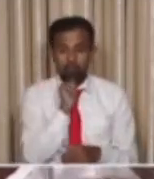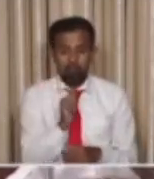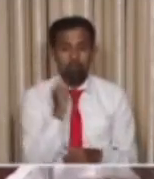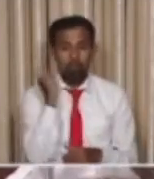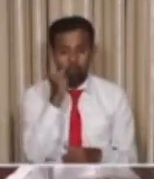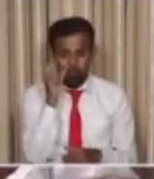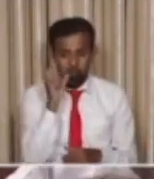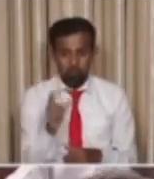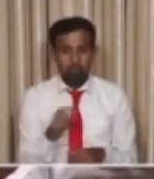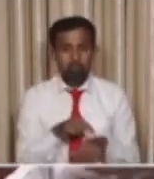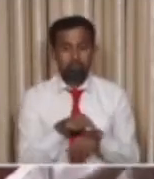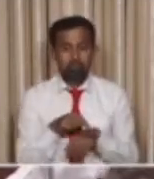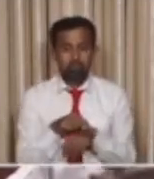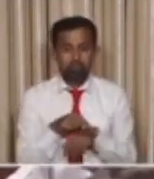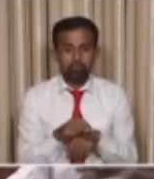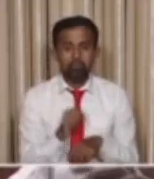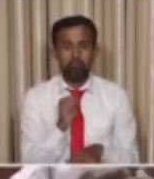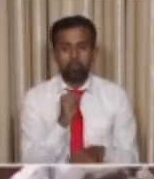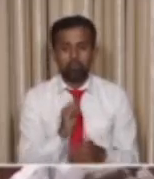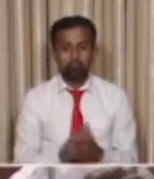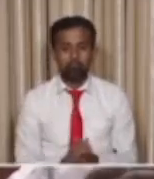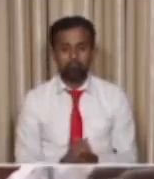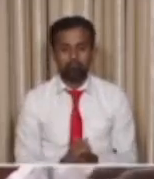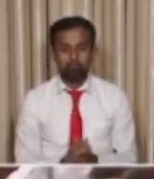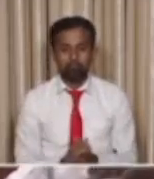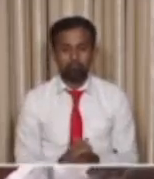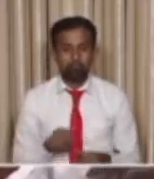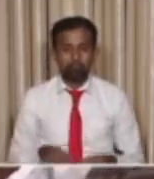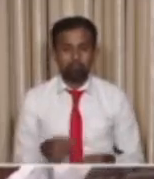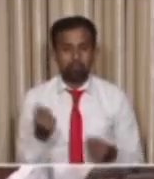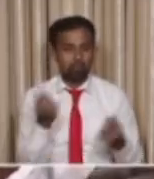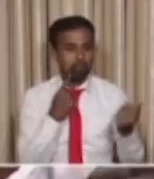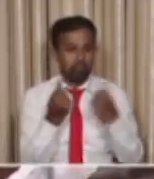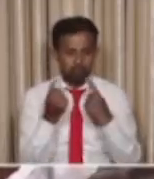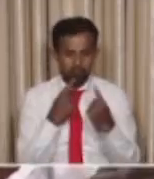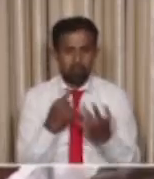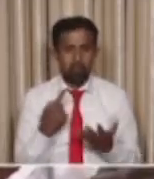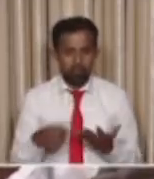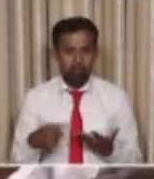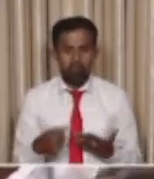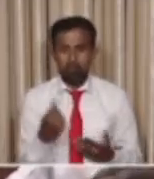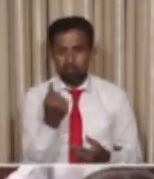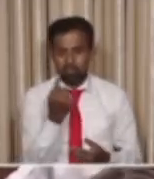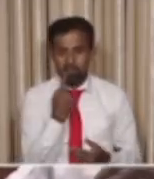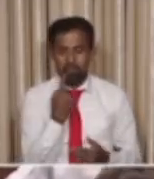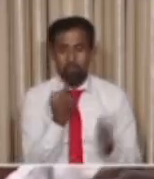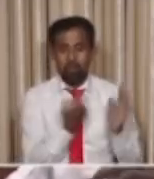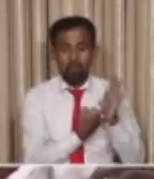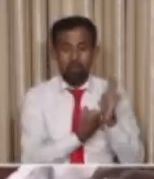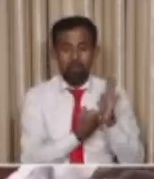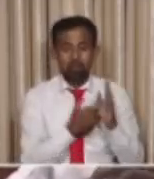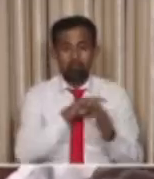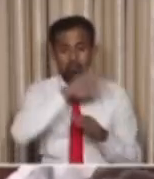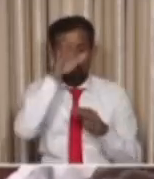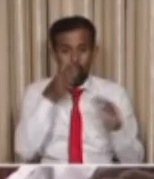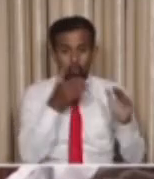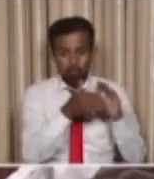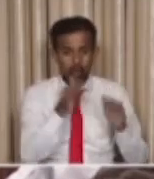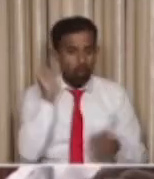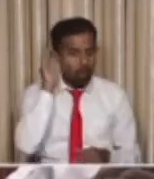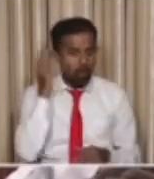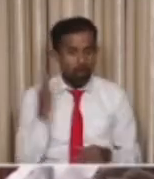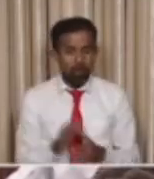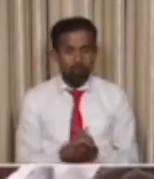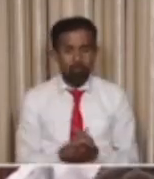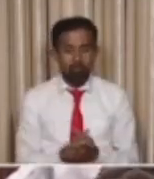හොයන්න ප්‍රමාද කරන්න හේතු බවට පත් වුණා. මෙතන කියවිච්ච ආකාරයට ගරු මූලාසනාරූඪ ගරු මන්ත්‍රීතුමනි රාවණා ගුහාව ගැන අපි අහලා තියෙනවා.